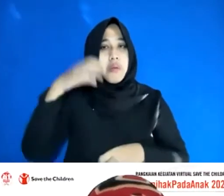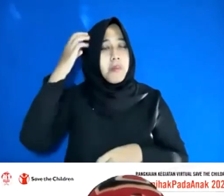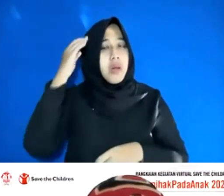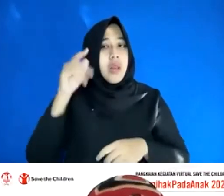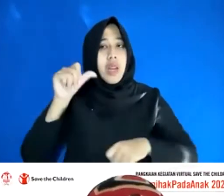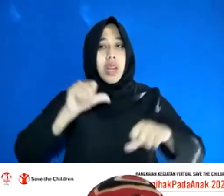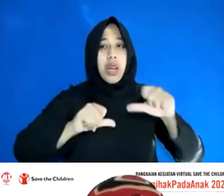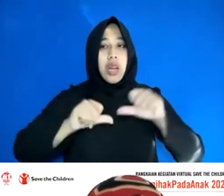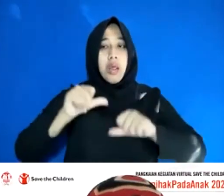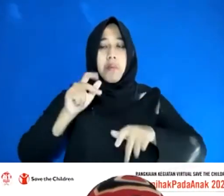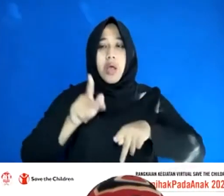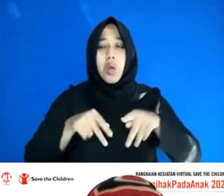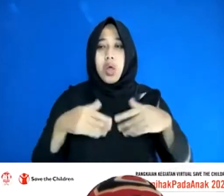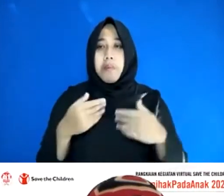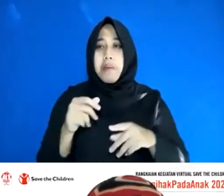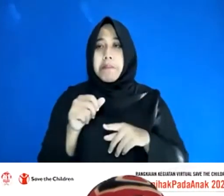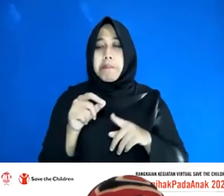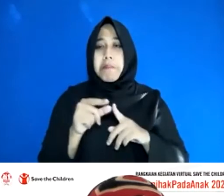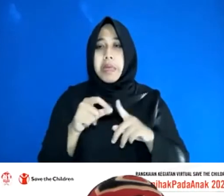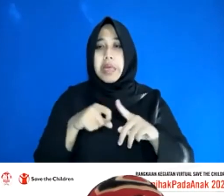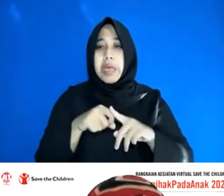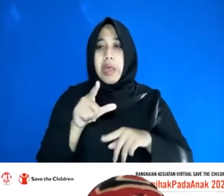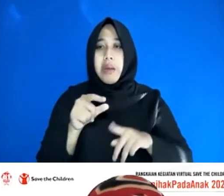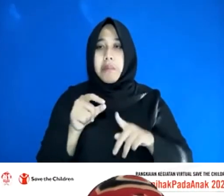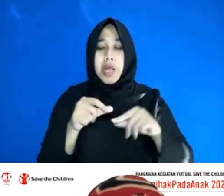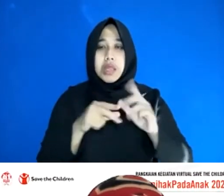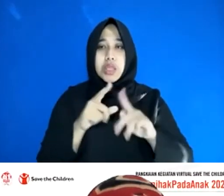kalau itu praktikum itu memang